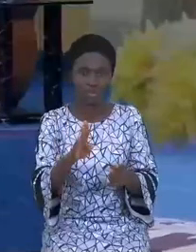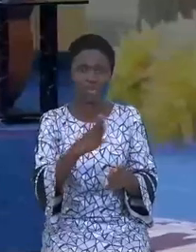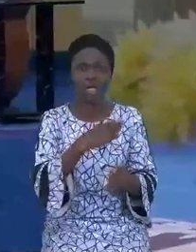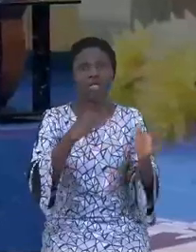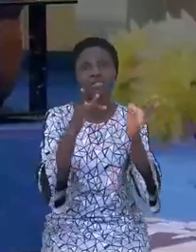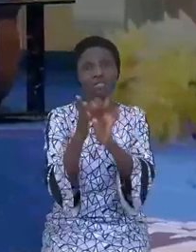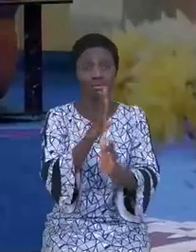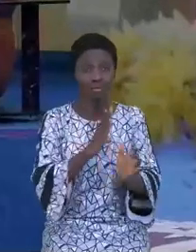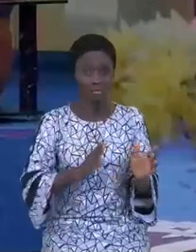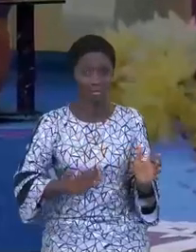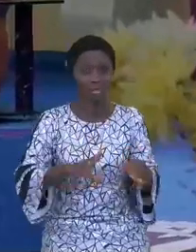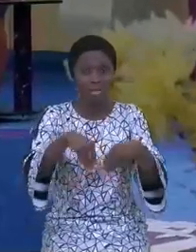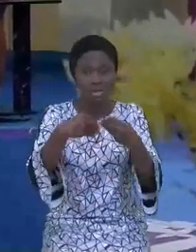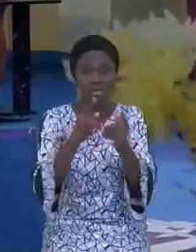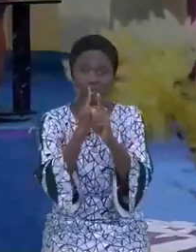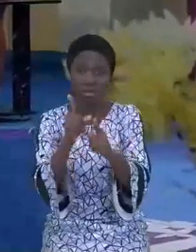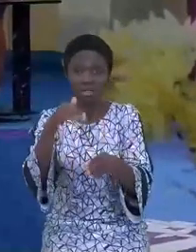une réponse. Verset 27.